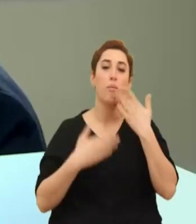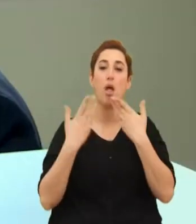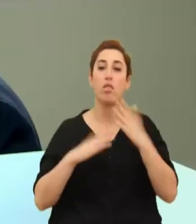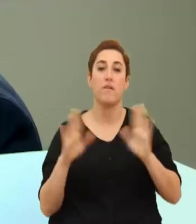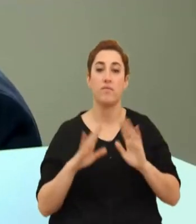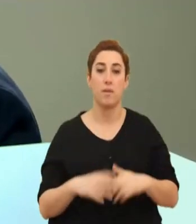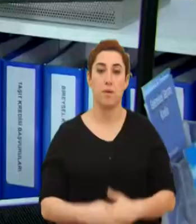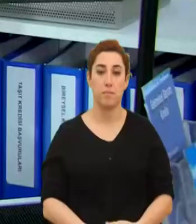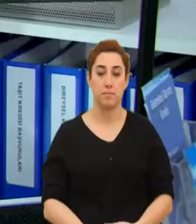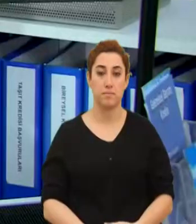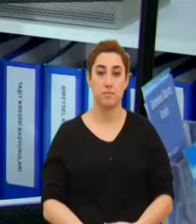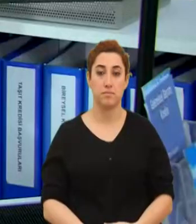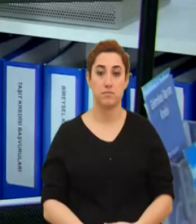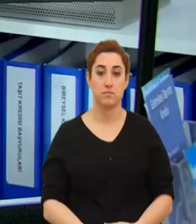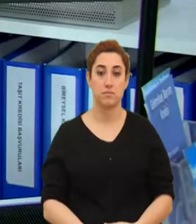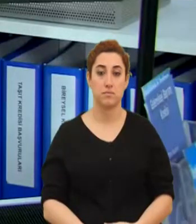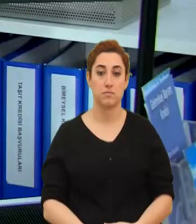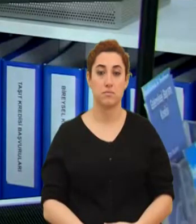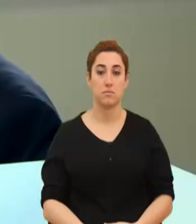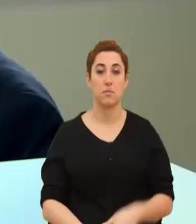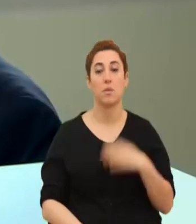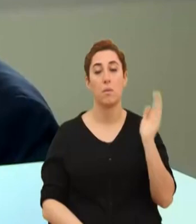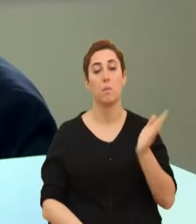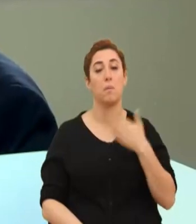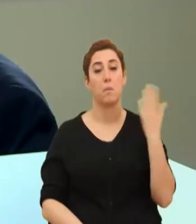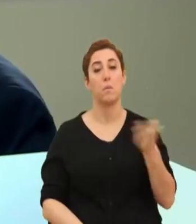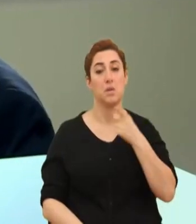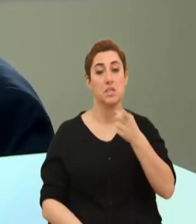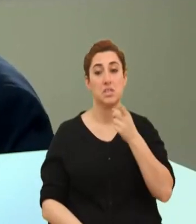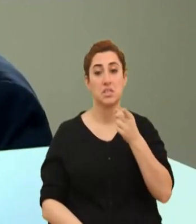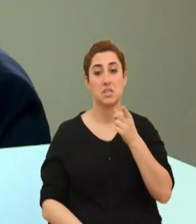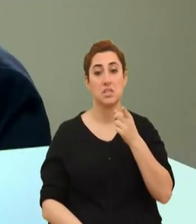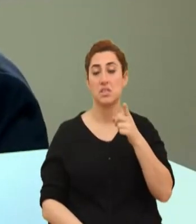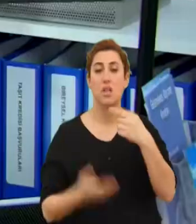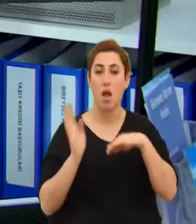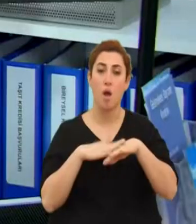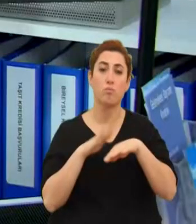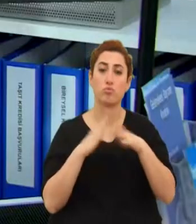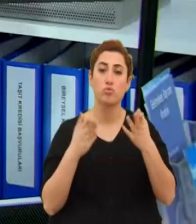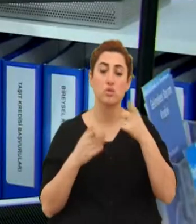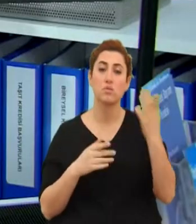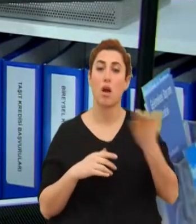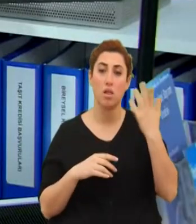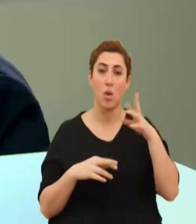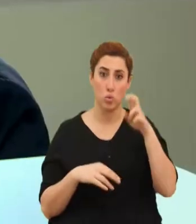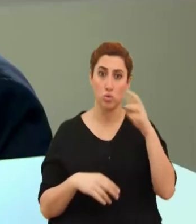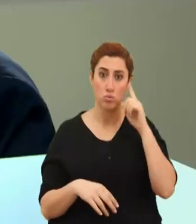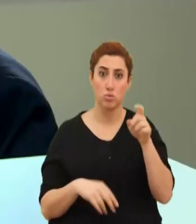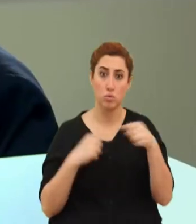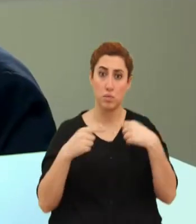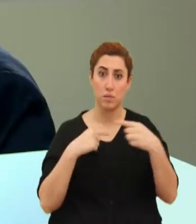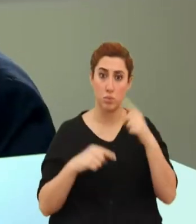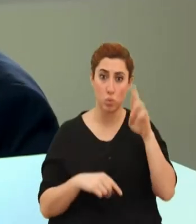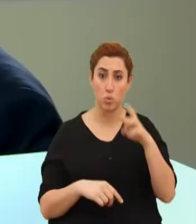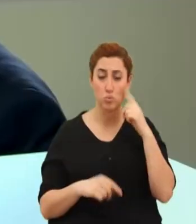anlatamam ya. Oo, siz Ne yapıyorsunuz ya? Siz hala dargın mısınız birbirinize?